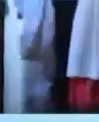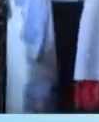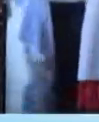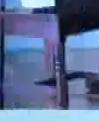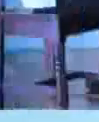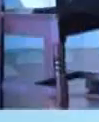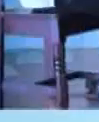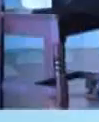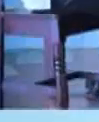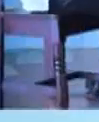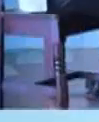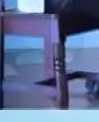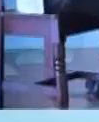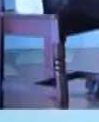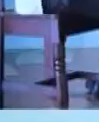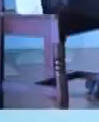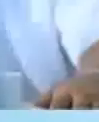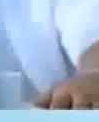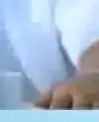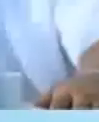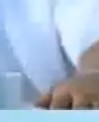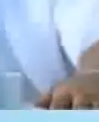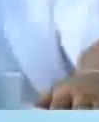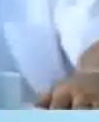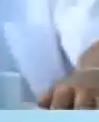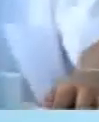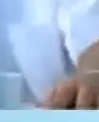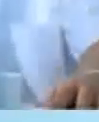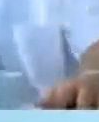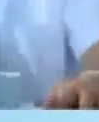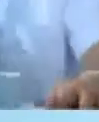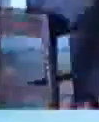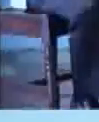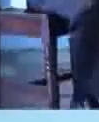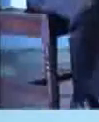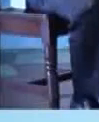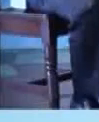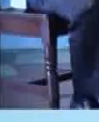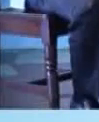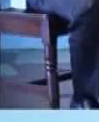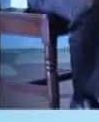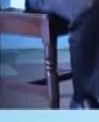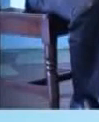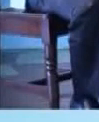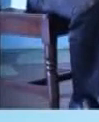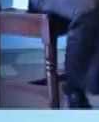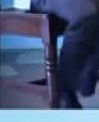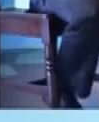Meron na naman bagong mapapanood na programa.